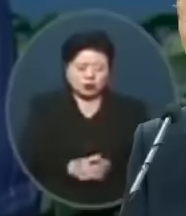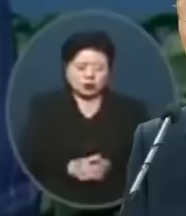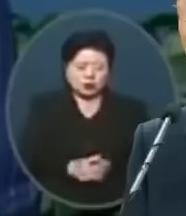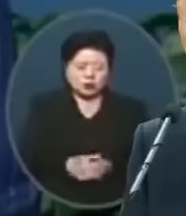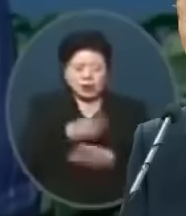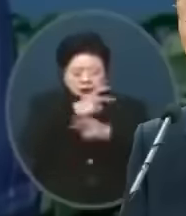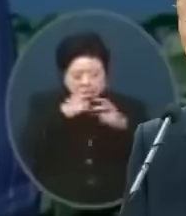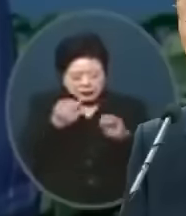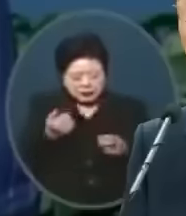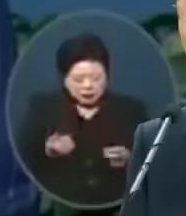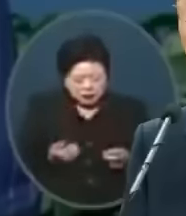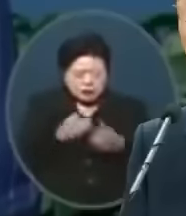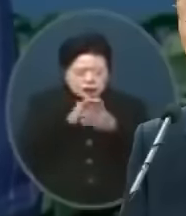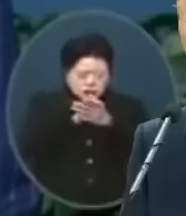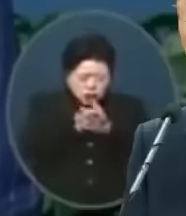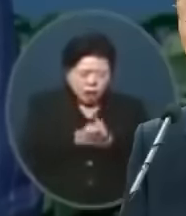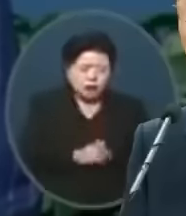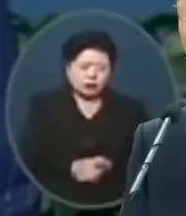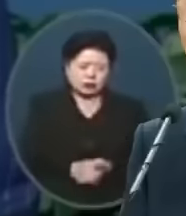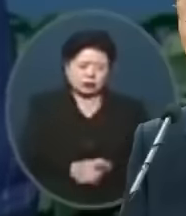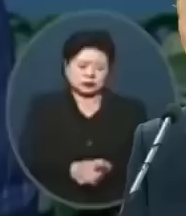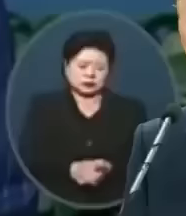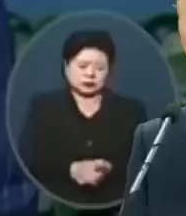잠들기 전에 자리에서 중얼거리고